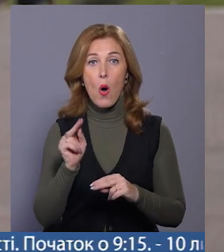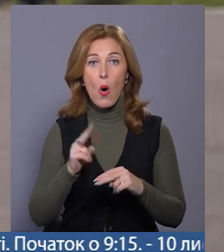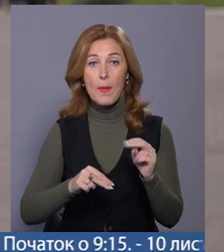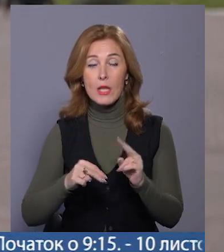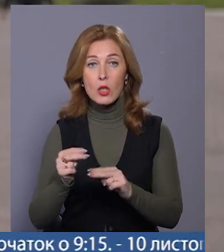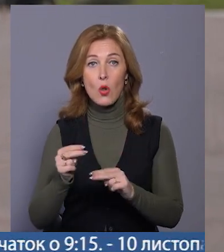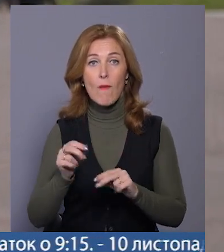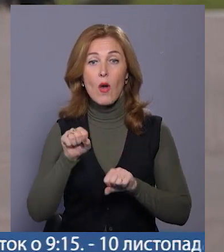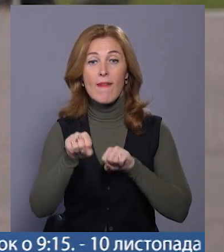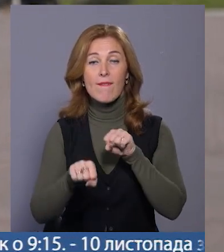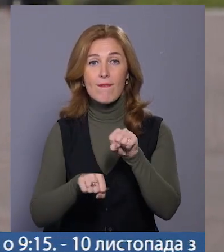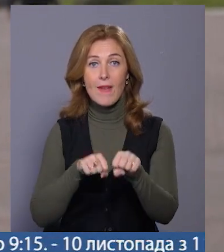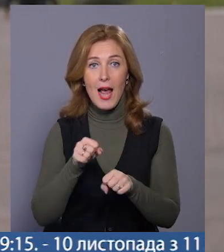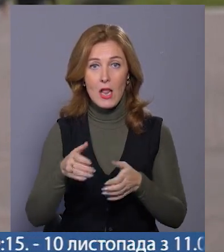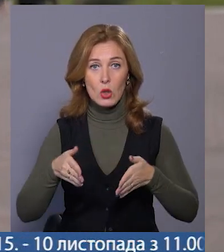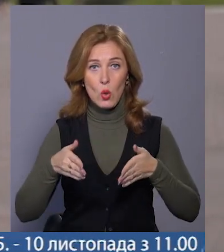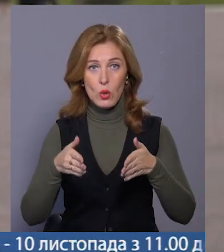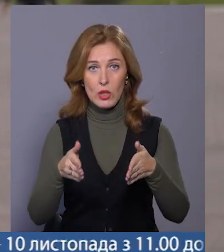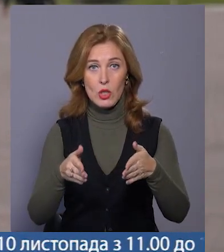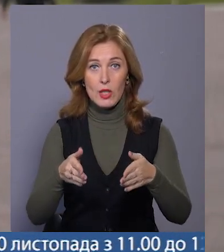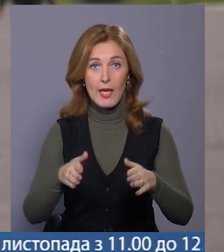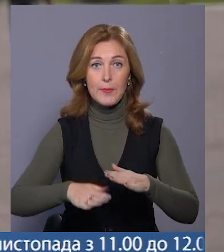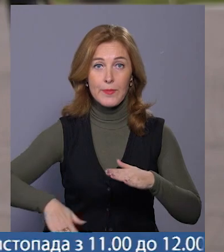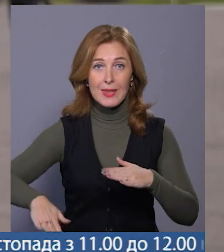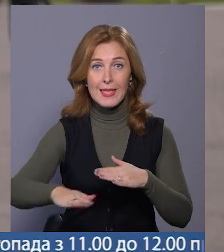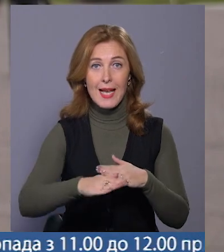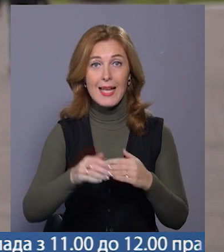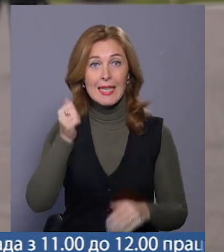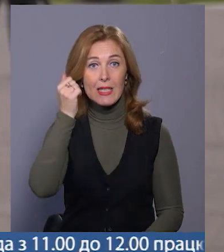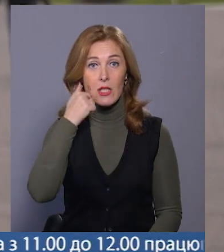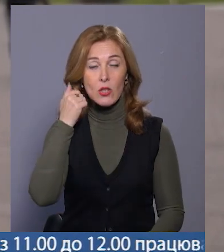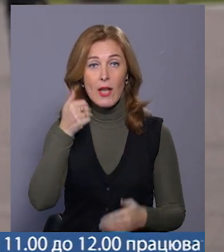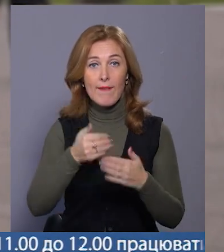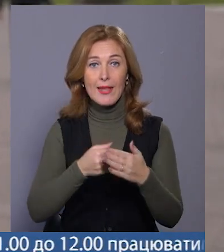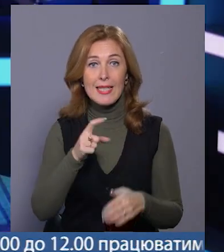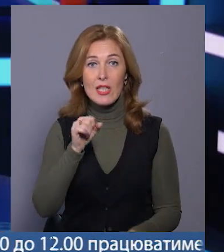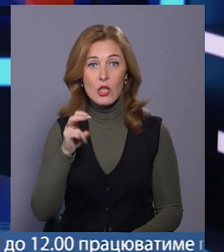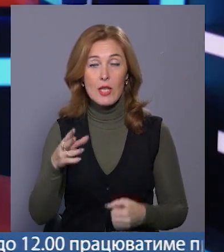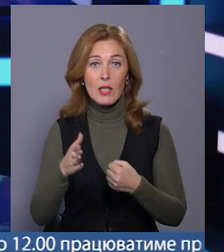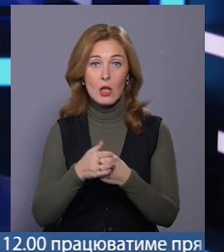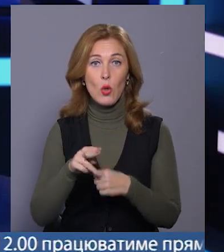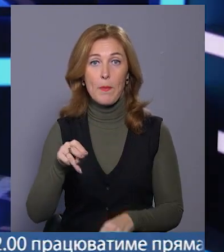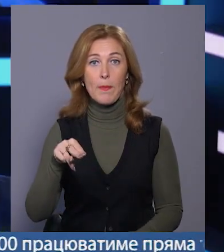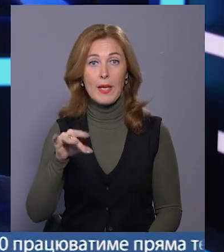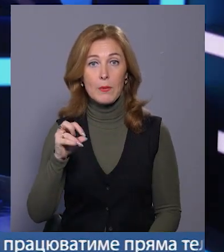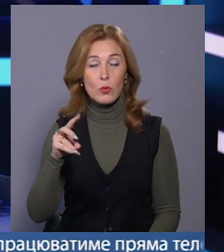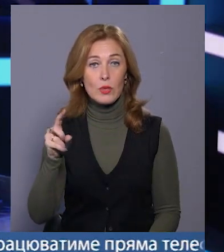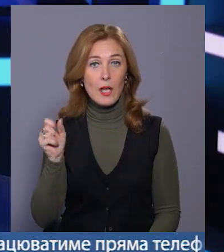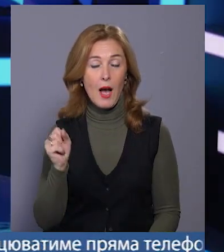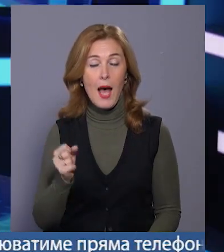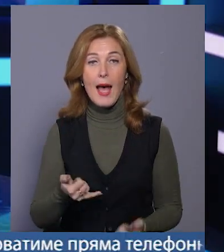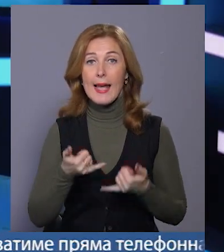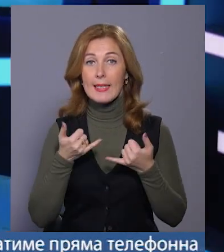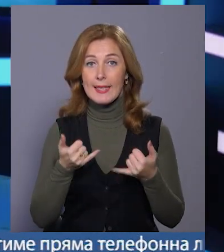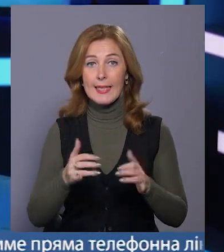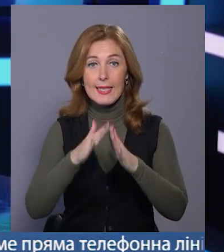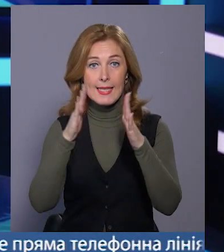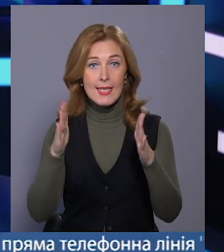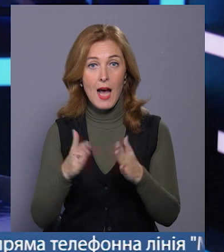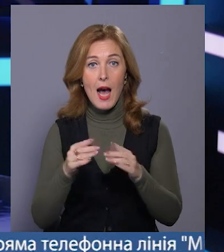велодоріжки на діляночці Старокостянтинівського шосе, на діляночці від Зарічанської до Прибузької. Нині загальна